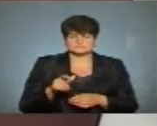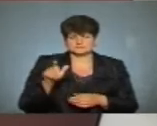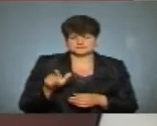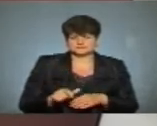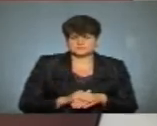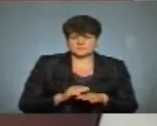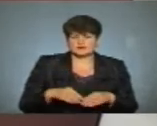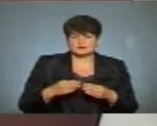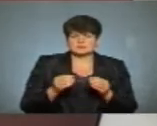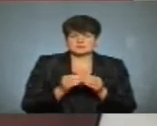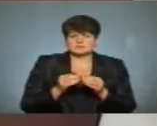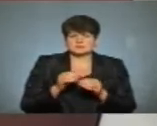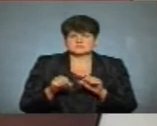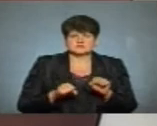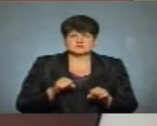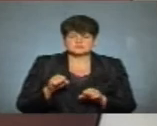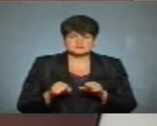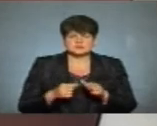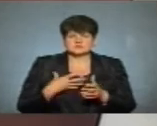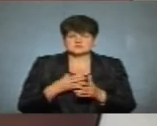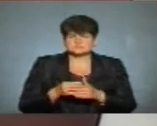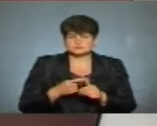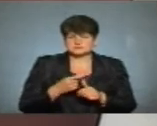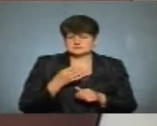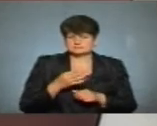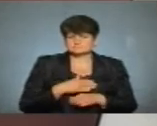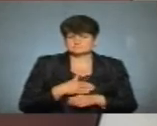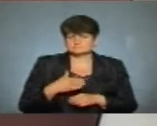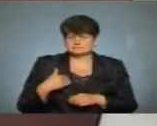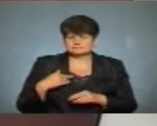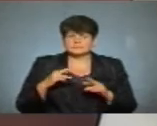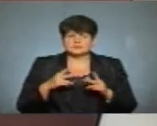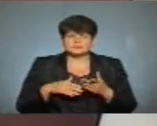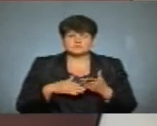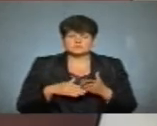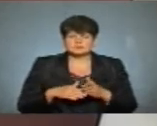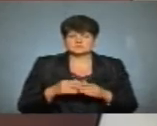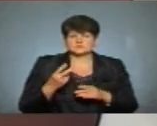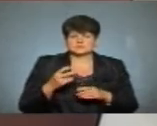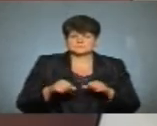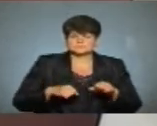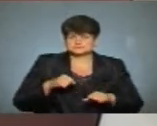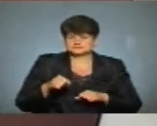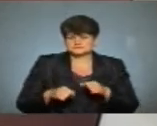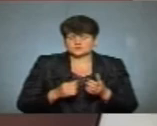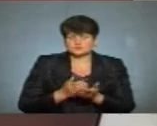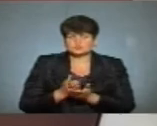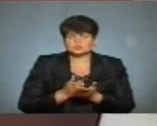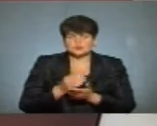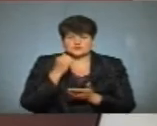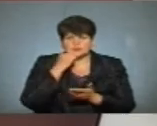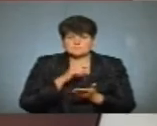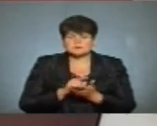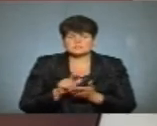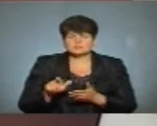передав 10 велосипедів, свого імені називати не захотів. Як допомагатиме двоколісний транспорт в обслуговуванні